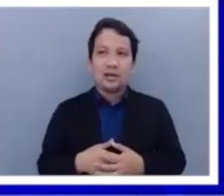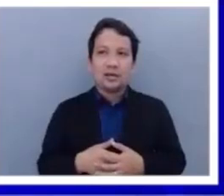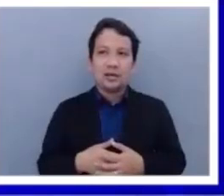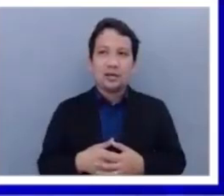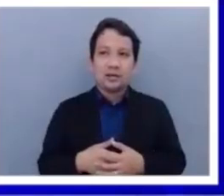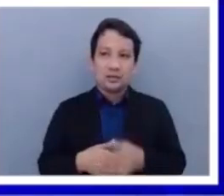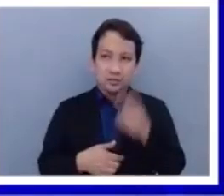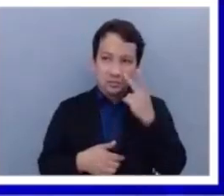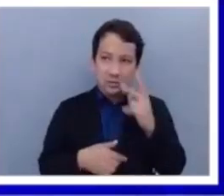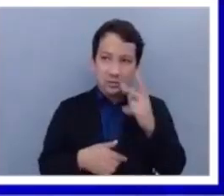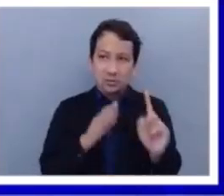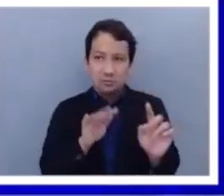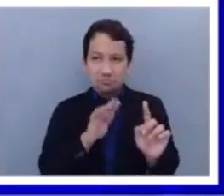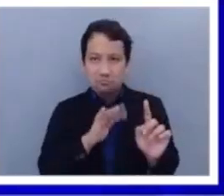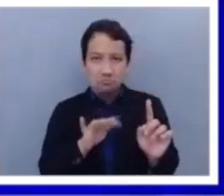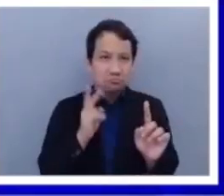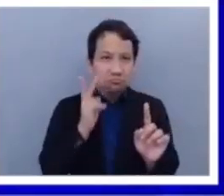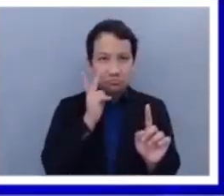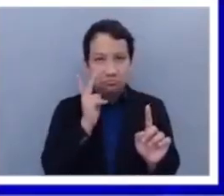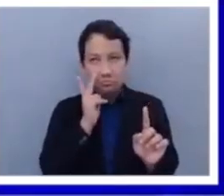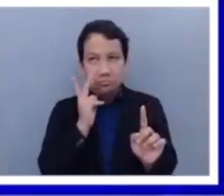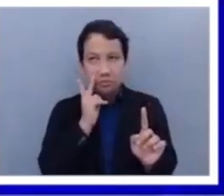na may mga bawas